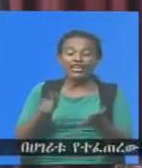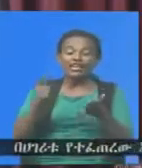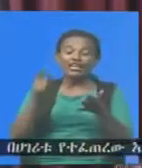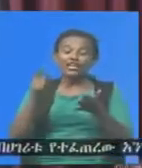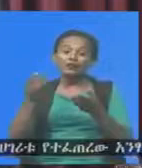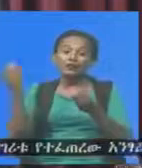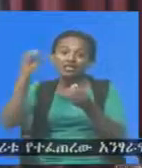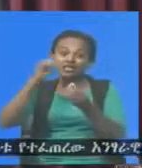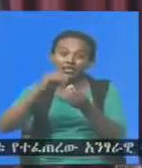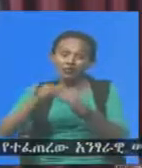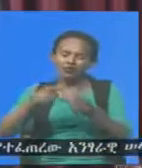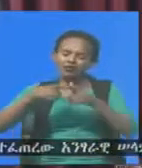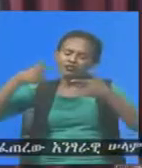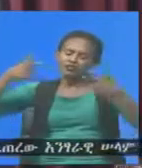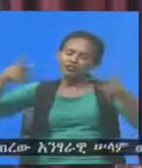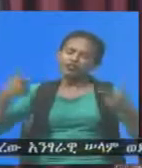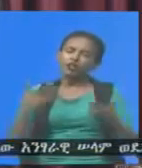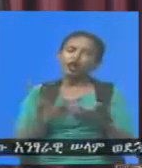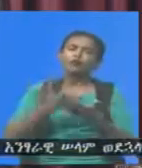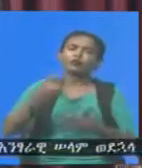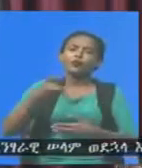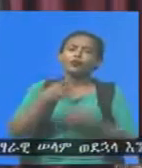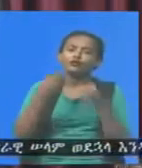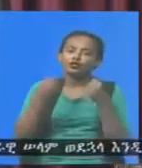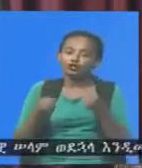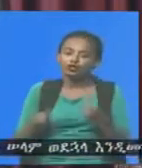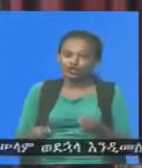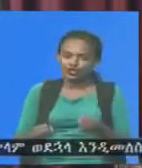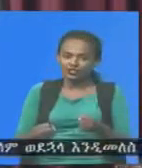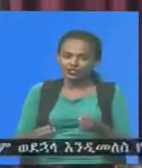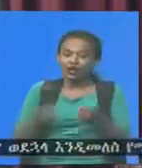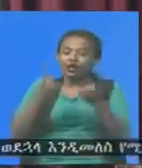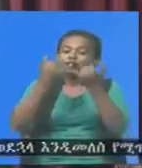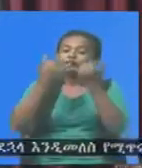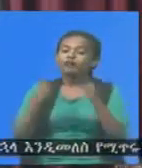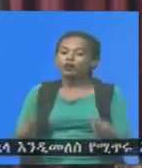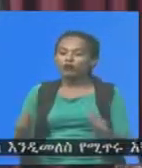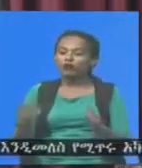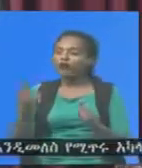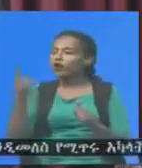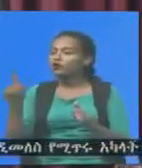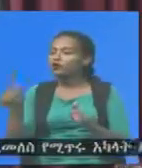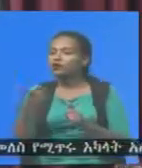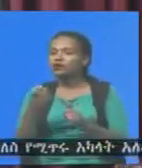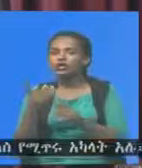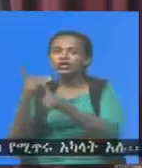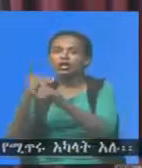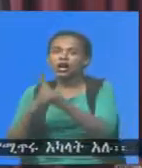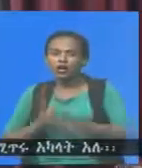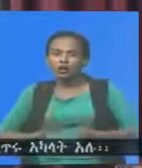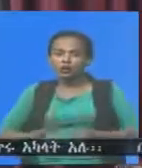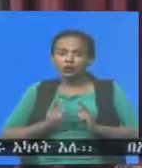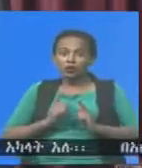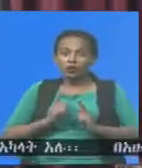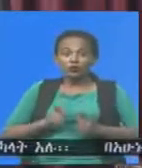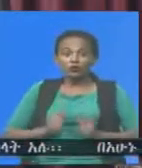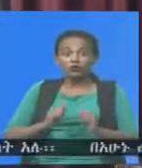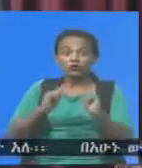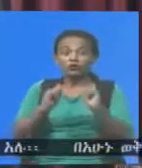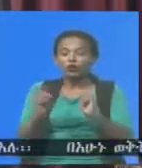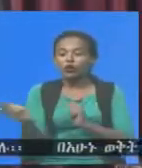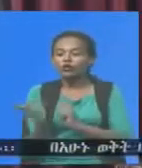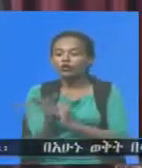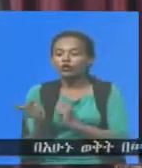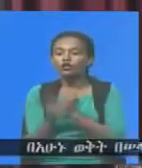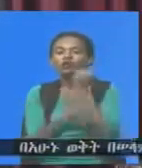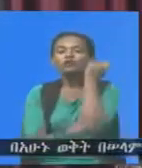በነደመር ትልቅ አገርና ሀብታም መሆን ስንችል ተከፋፍለን አንዱ የሆነ ነገር ያከራየ ለመኖር በሚያደርገው ጥረት ሁለታችንን